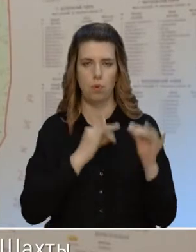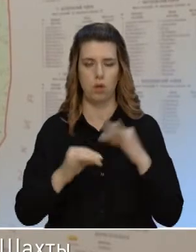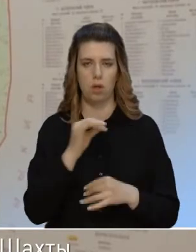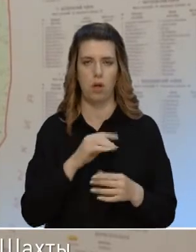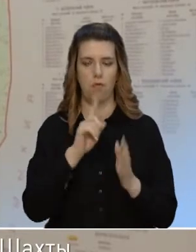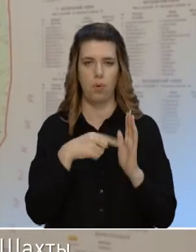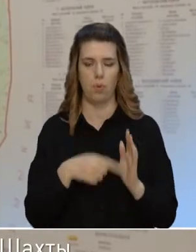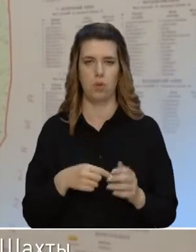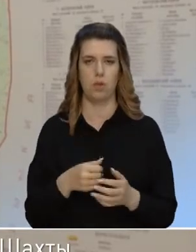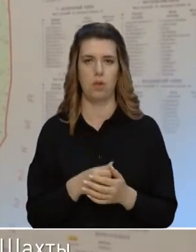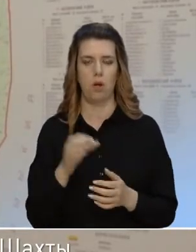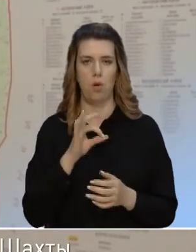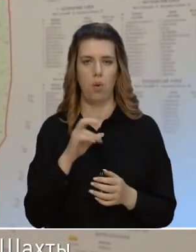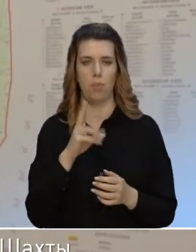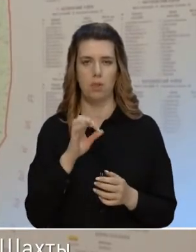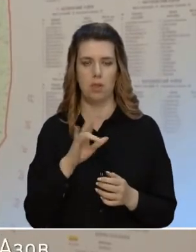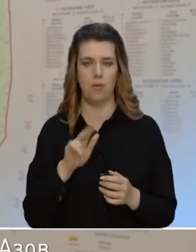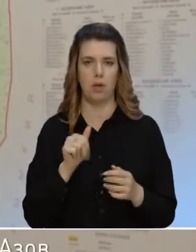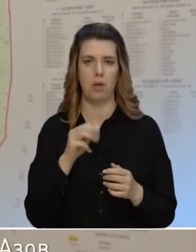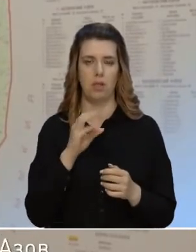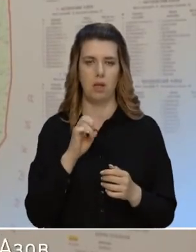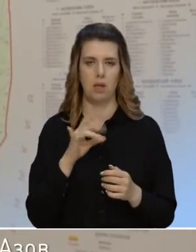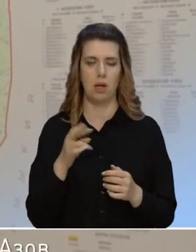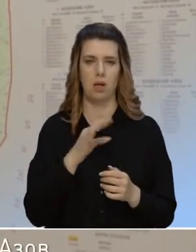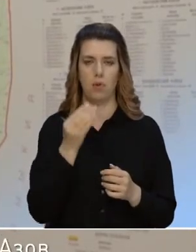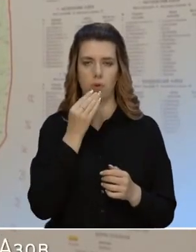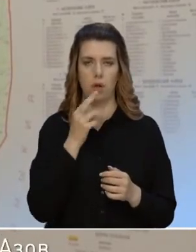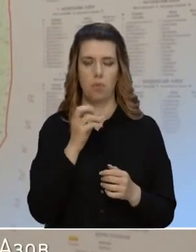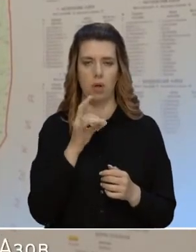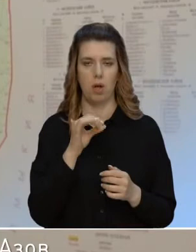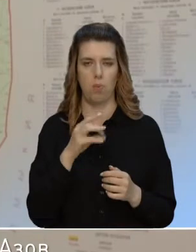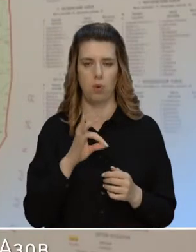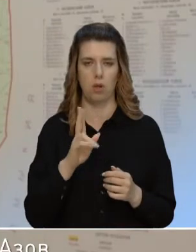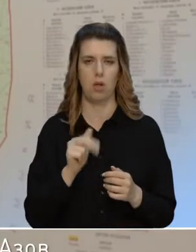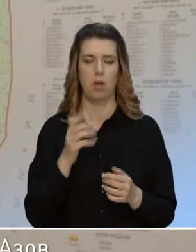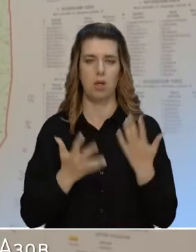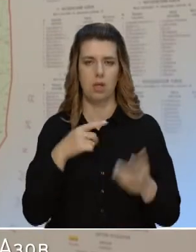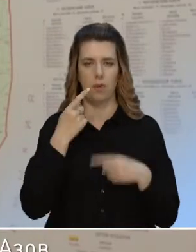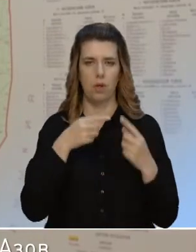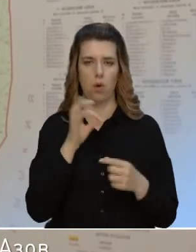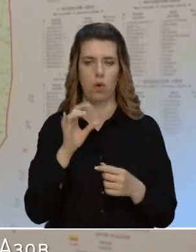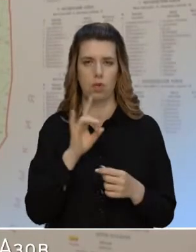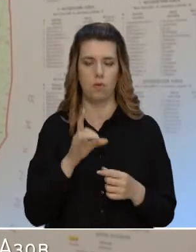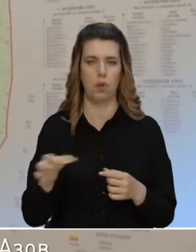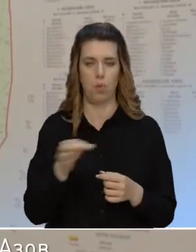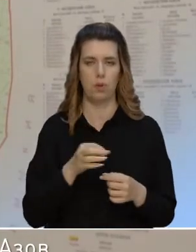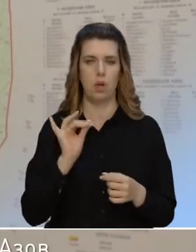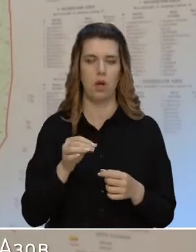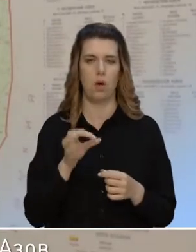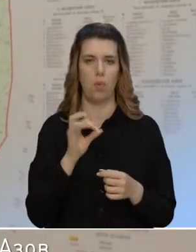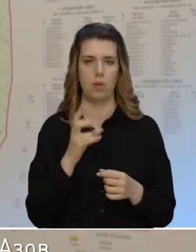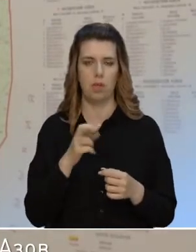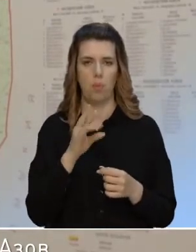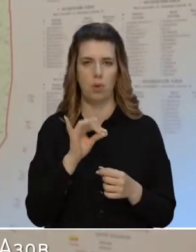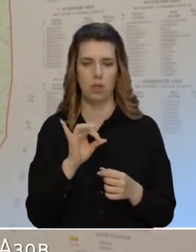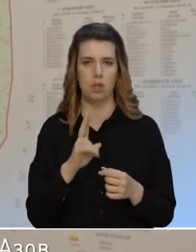обсуждали вопросы по поставке техники для пищевой перерабатывающей промышленности. Если говорить про Ростовскую область и областную